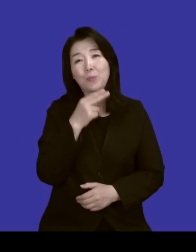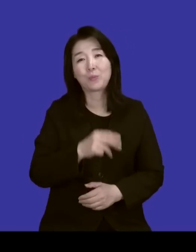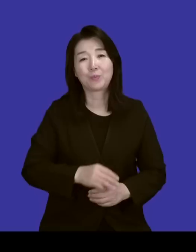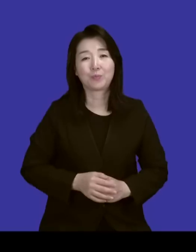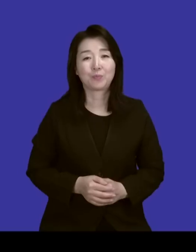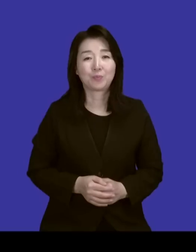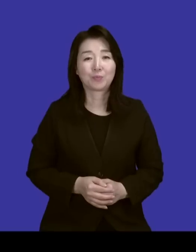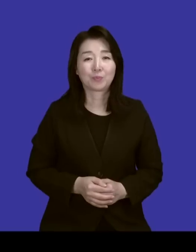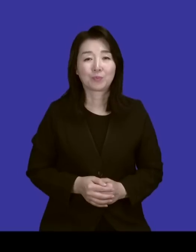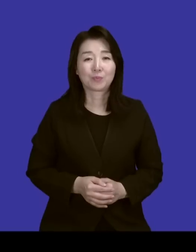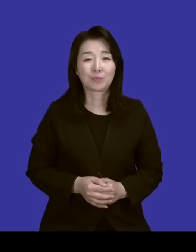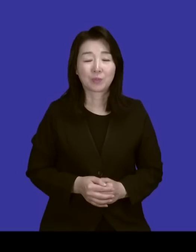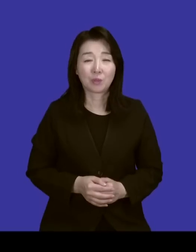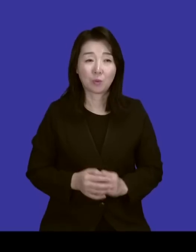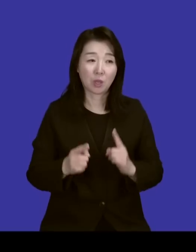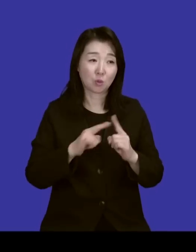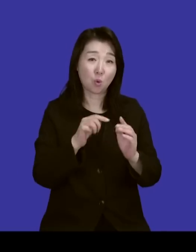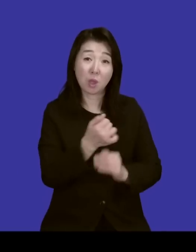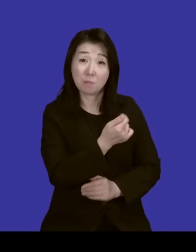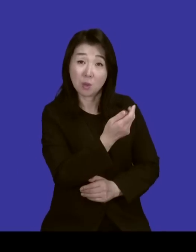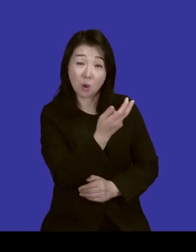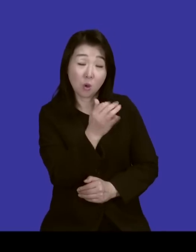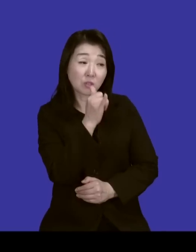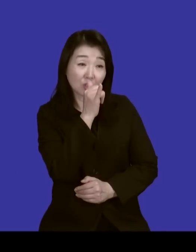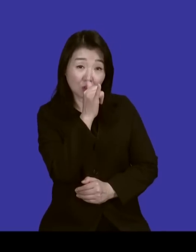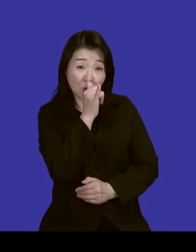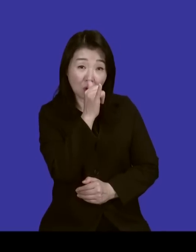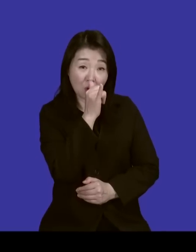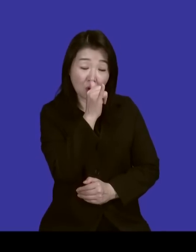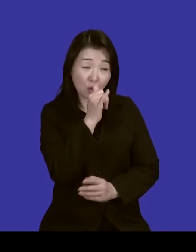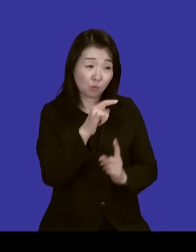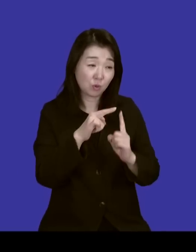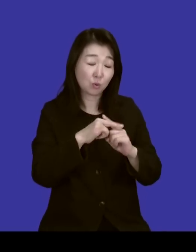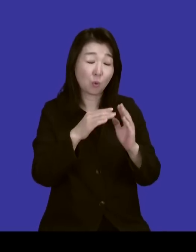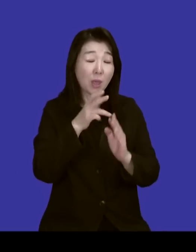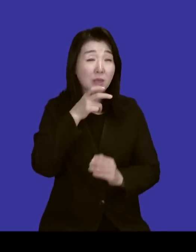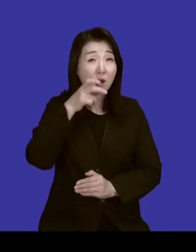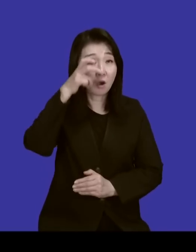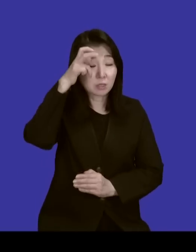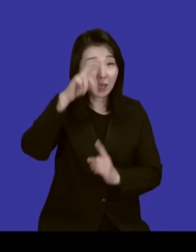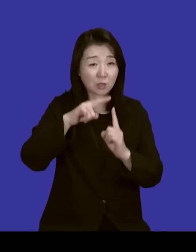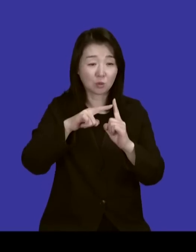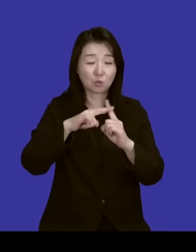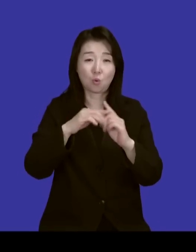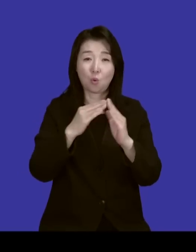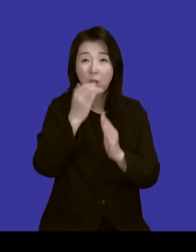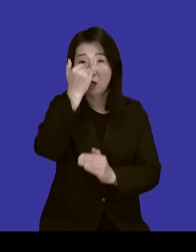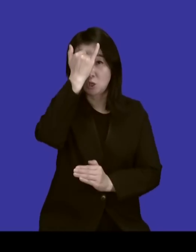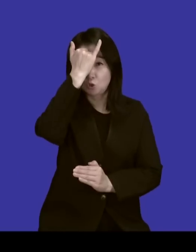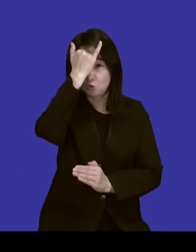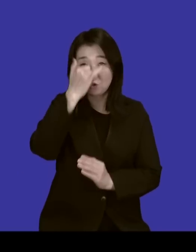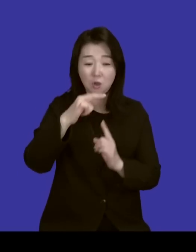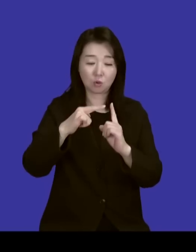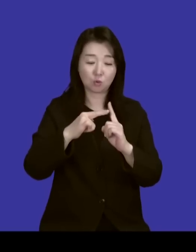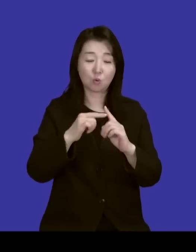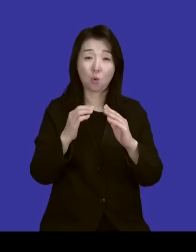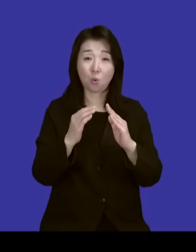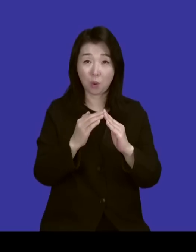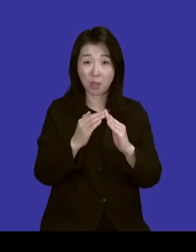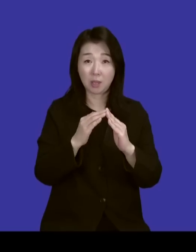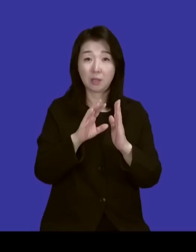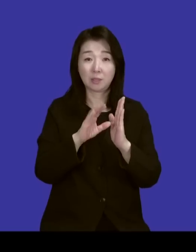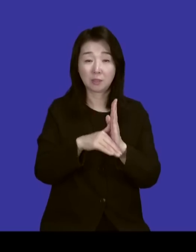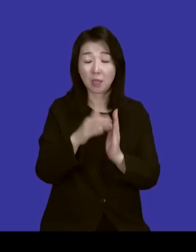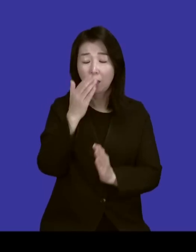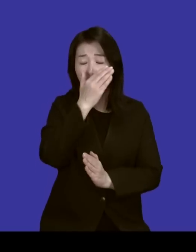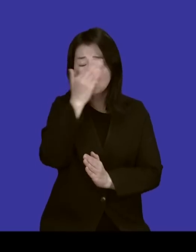때 몇 교회를 대상으로 저희 교회, 뭐 영락교회, 충현교회, 뭐 몇 교회에서 청년부를